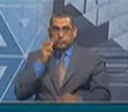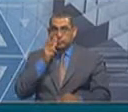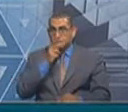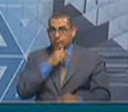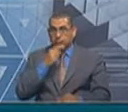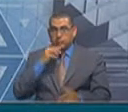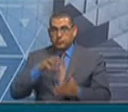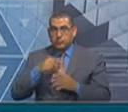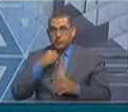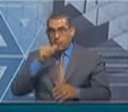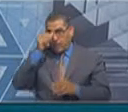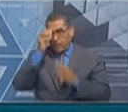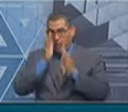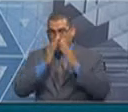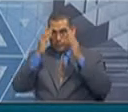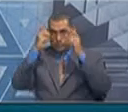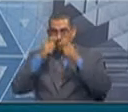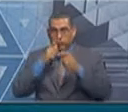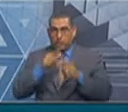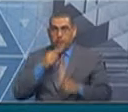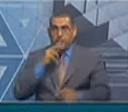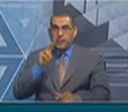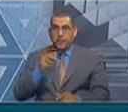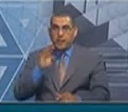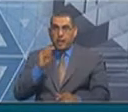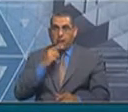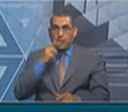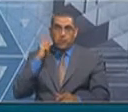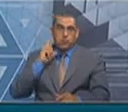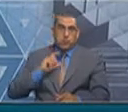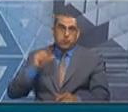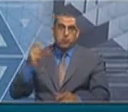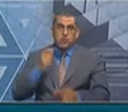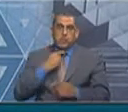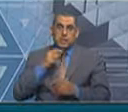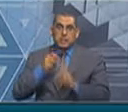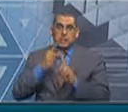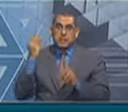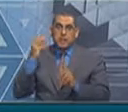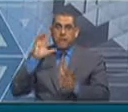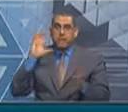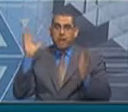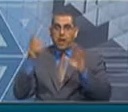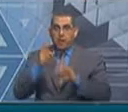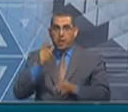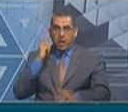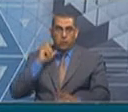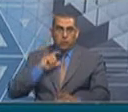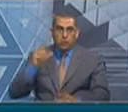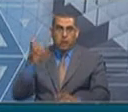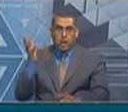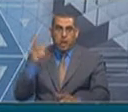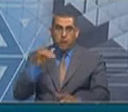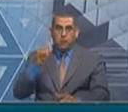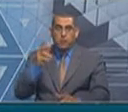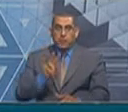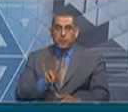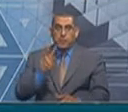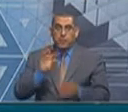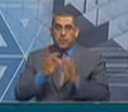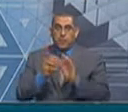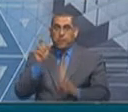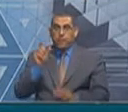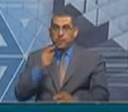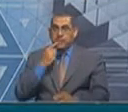أجرا في جنوب نيودلهي الذي يعد من أشهر المعالم السياحية في العالم يجتذب نحو 7 ملايين